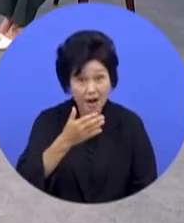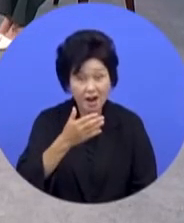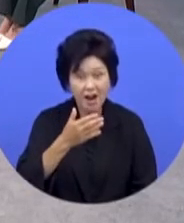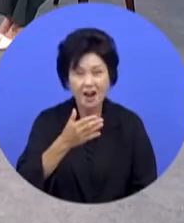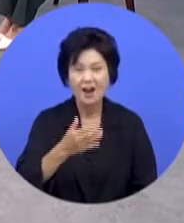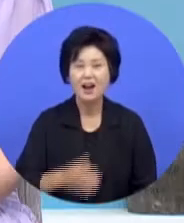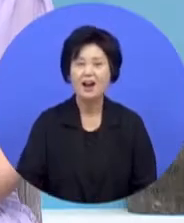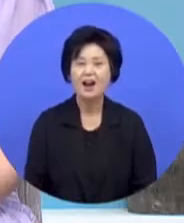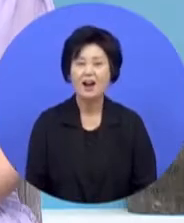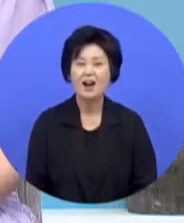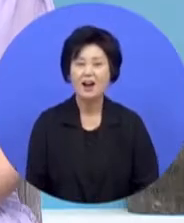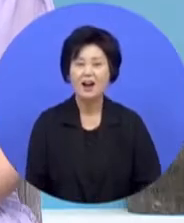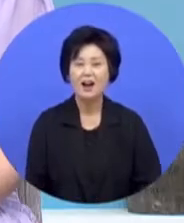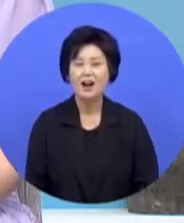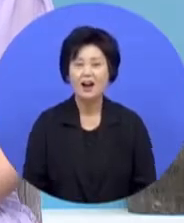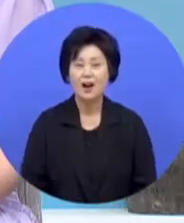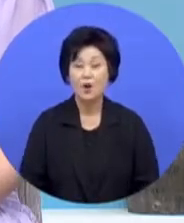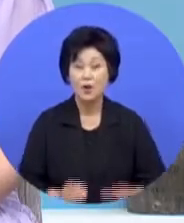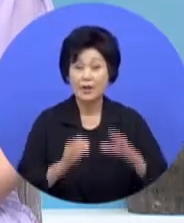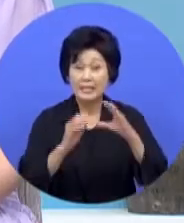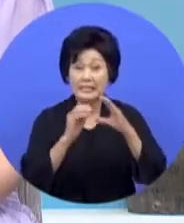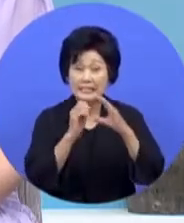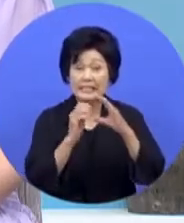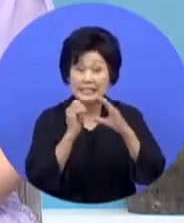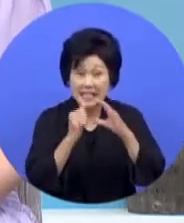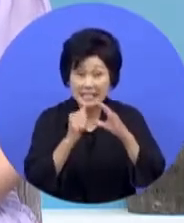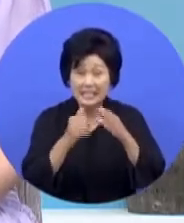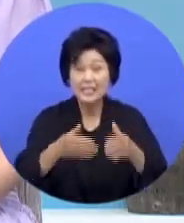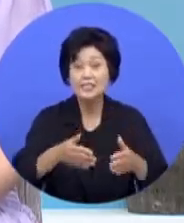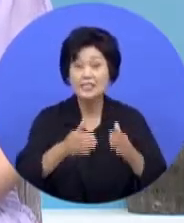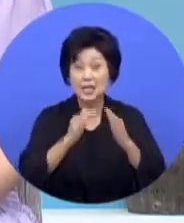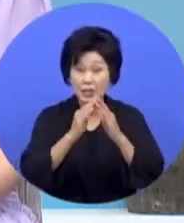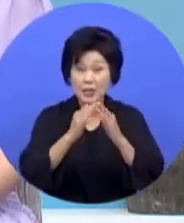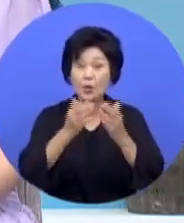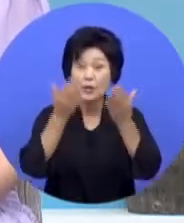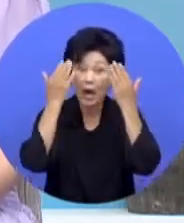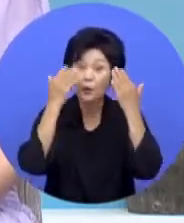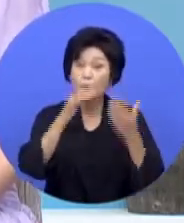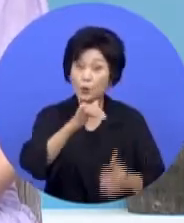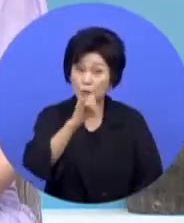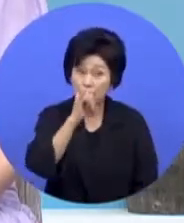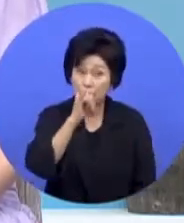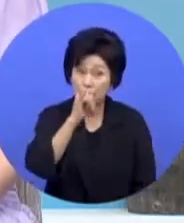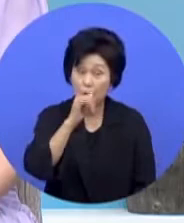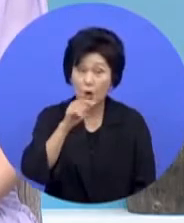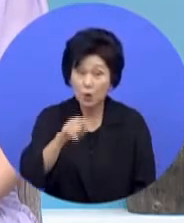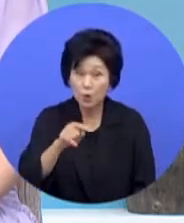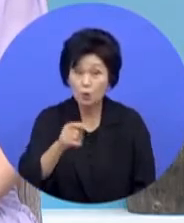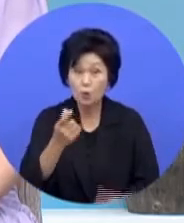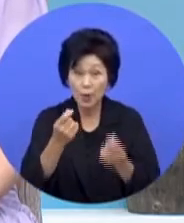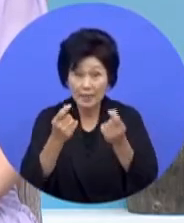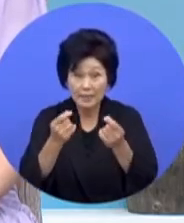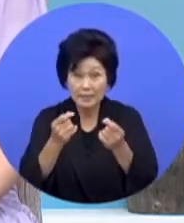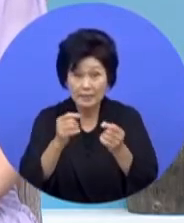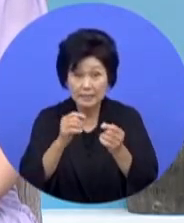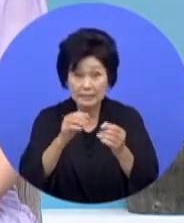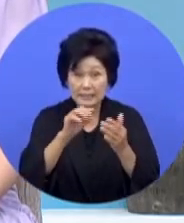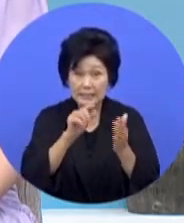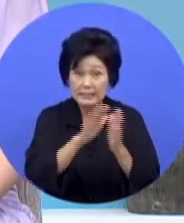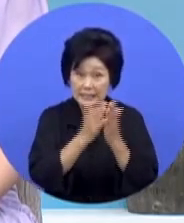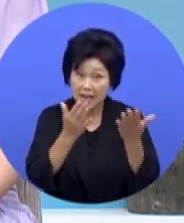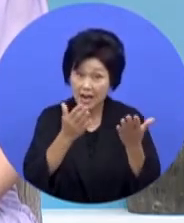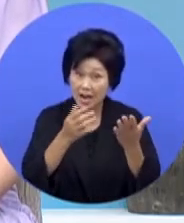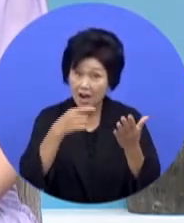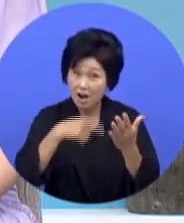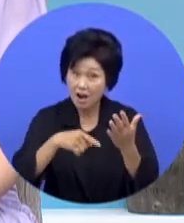얼마나 좋아요. 이게 CTS에서 우리 세운 학교 있잖아요. 네. CGS도 CGS. 이것도 예, SOT 맞습니다. 학교죠. 네. 네.